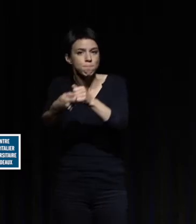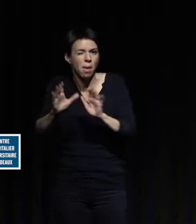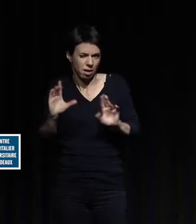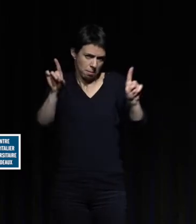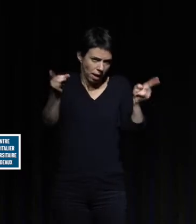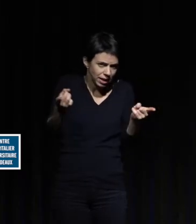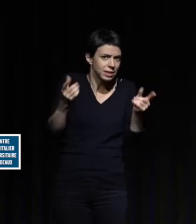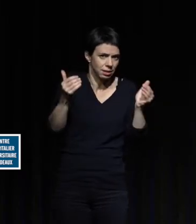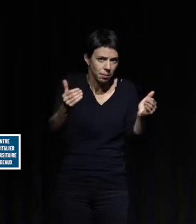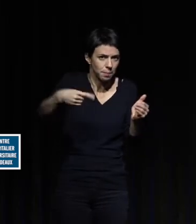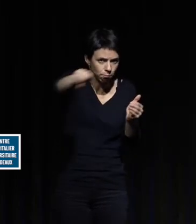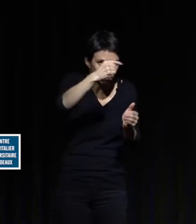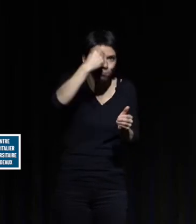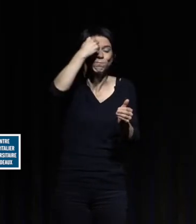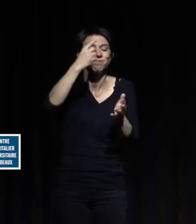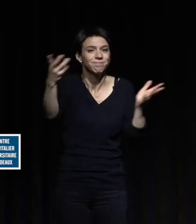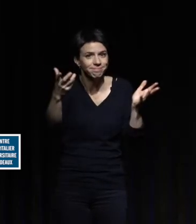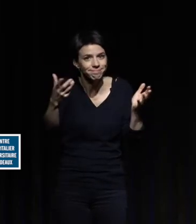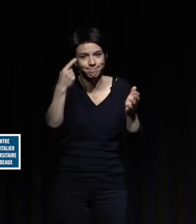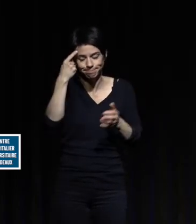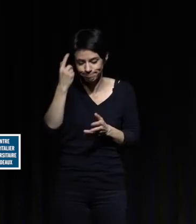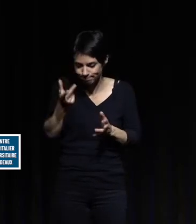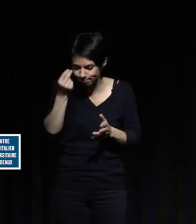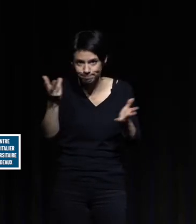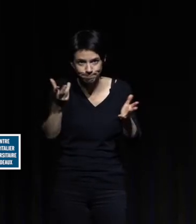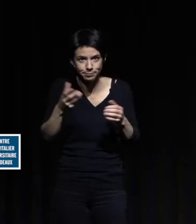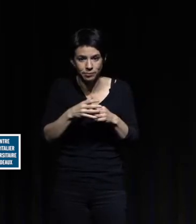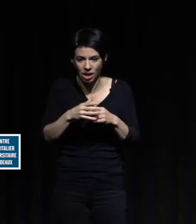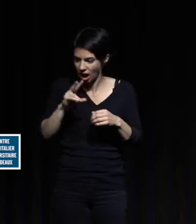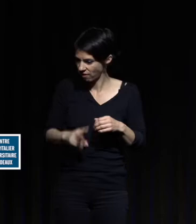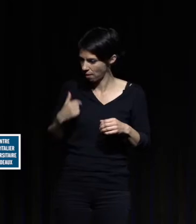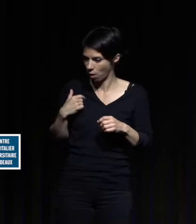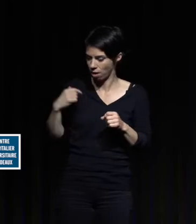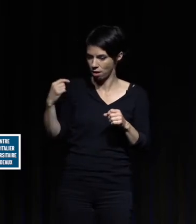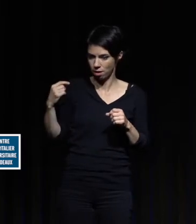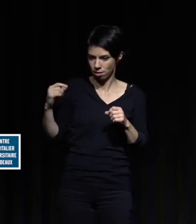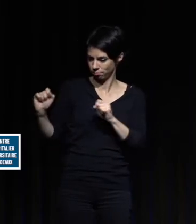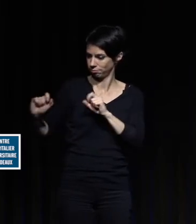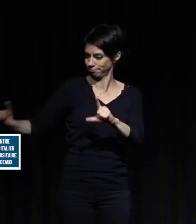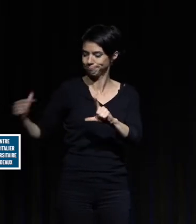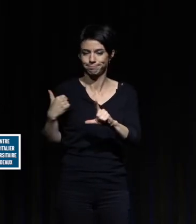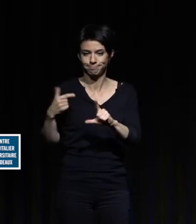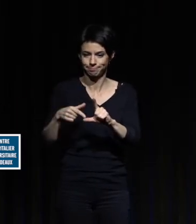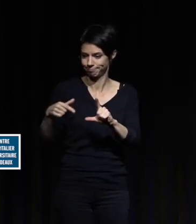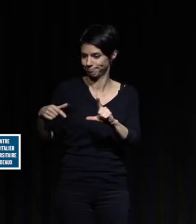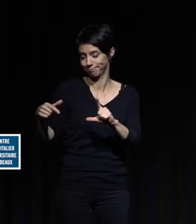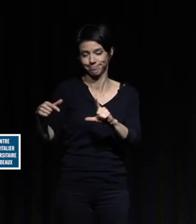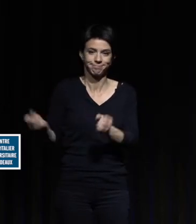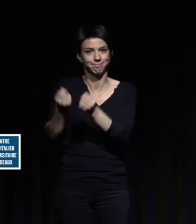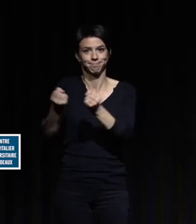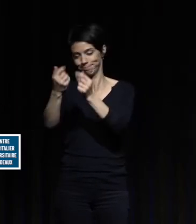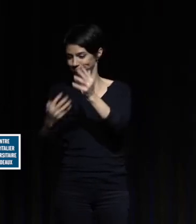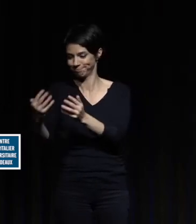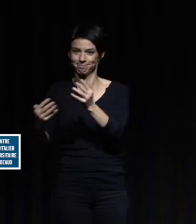comprendre, j'espère, le concept. On va passer sur... Ah oui, c'est vrai que j'ai plus d'animation. On va passer plutôt sur des consignes qui s'adaptent à des